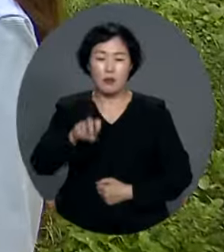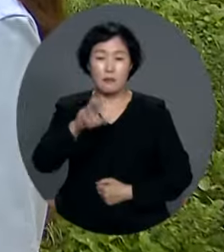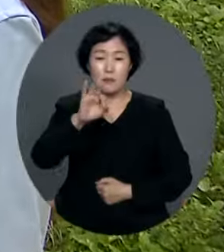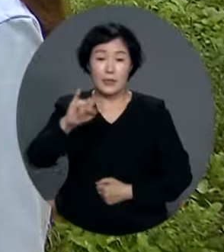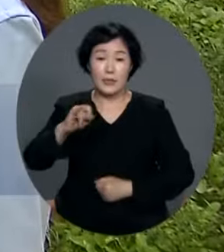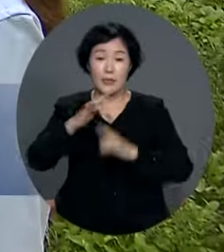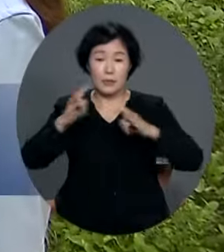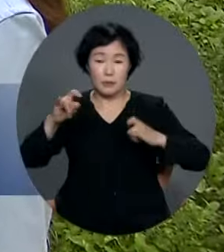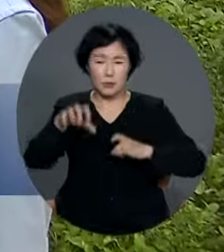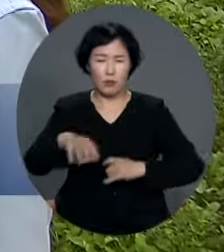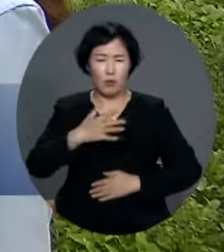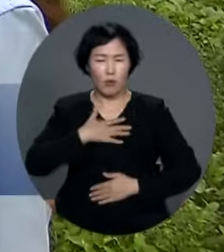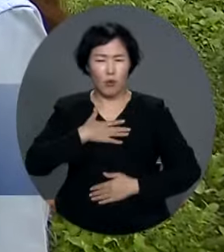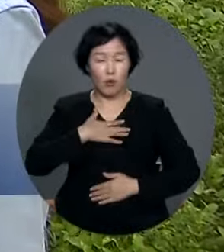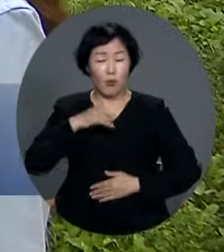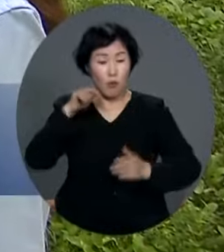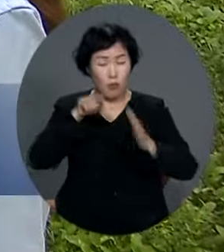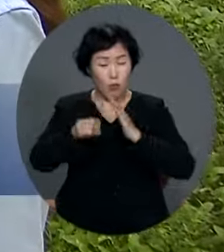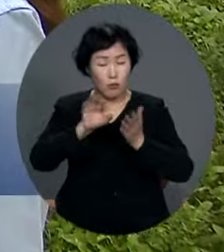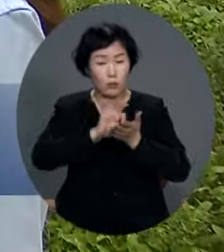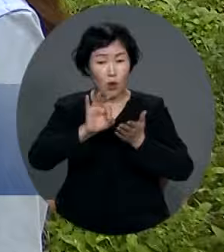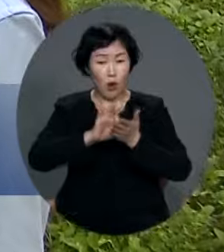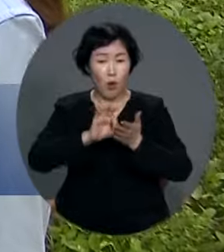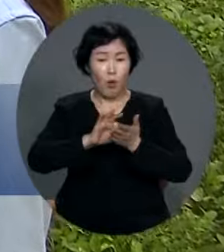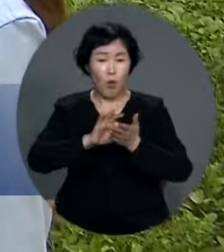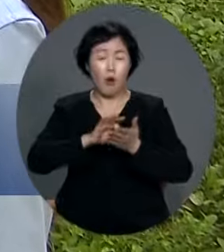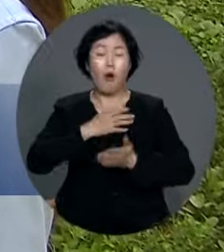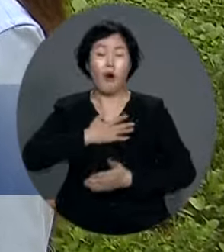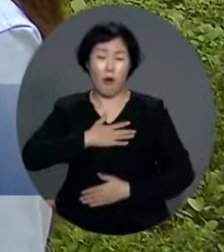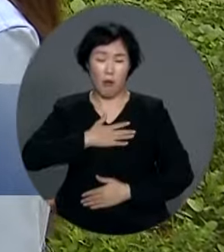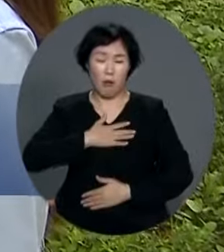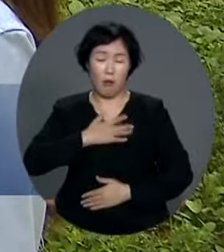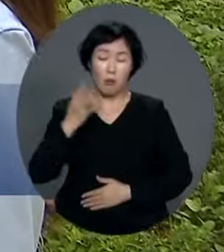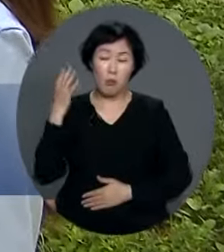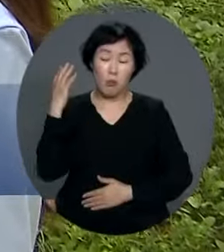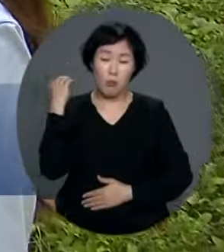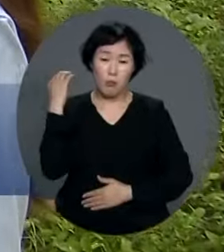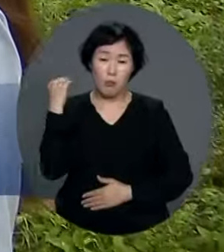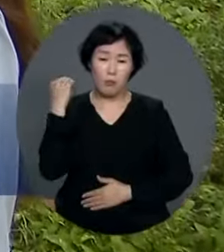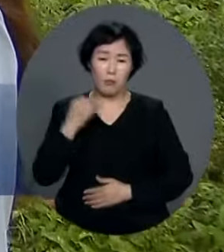난 계속 이거 사용하는 줄 알았는데 그 며칠 전에도